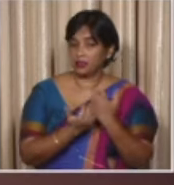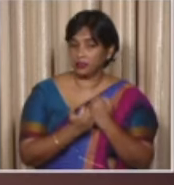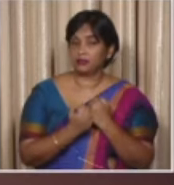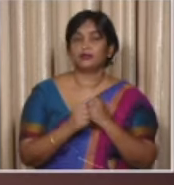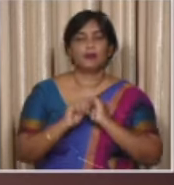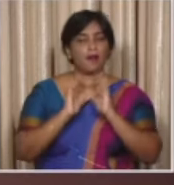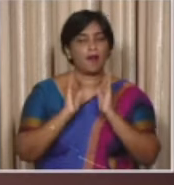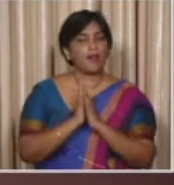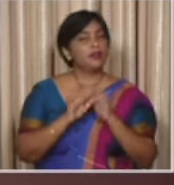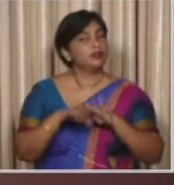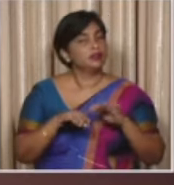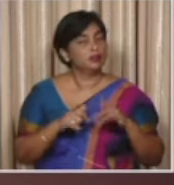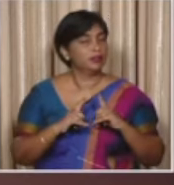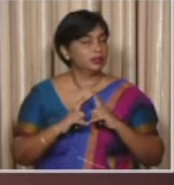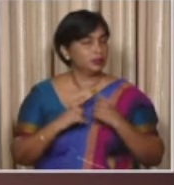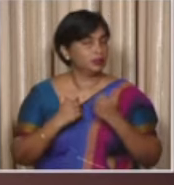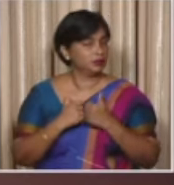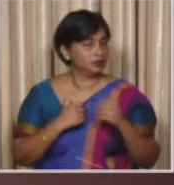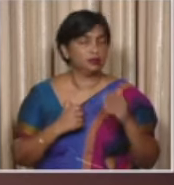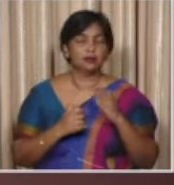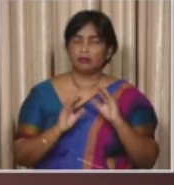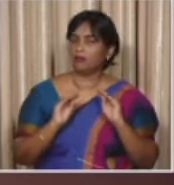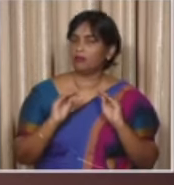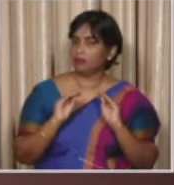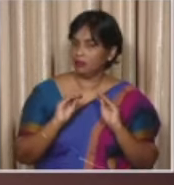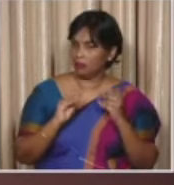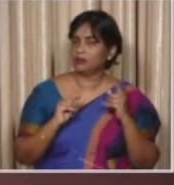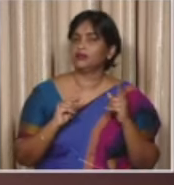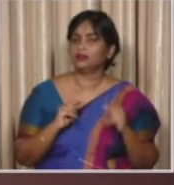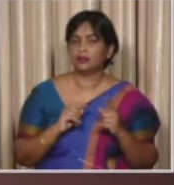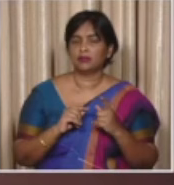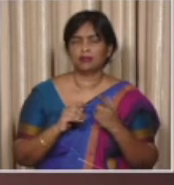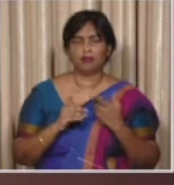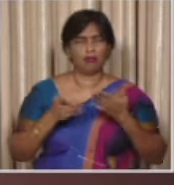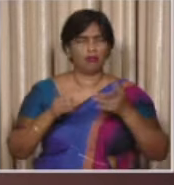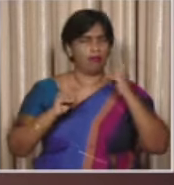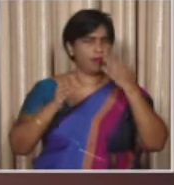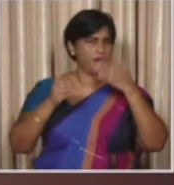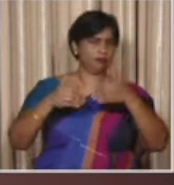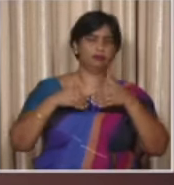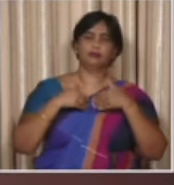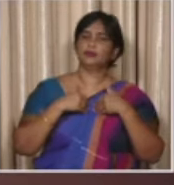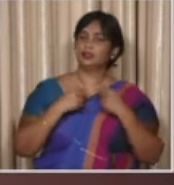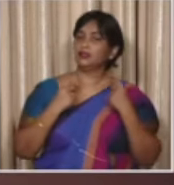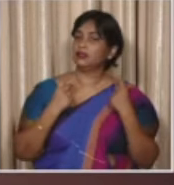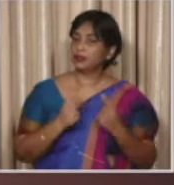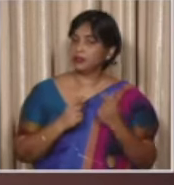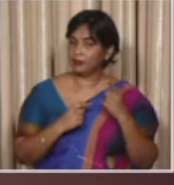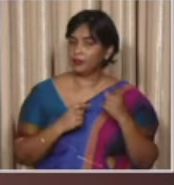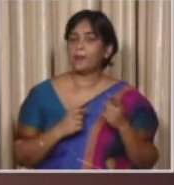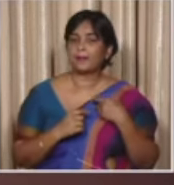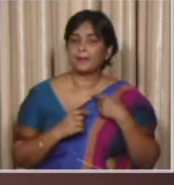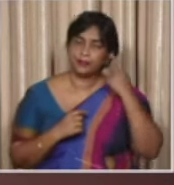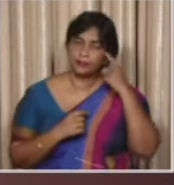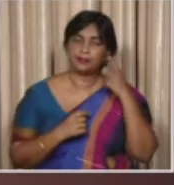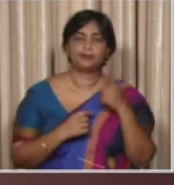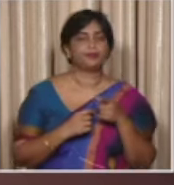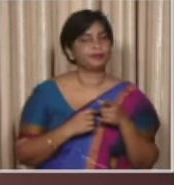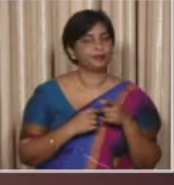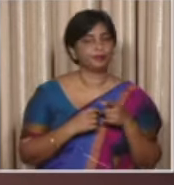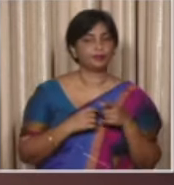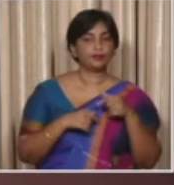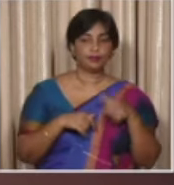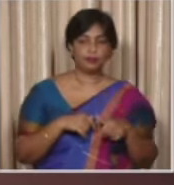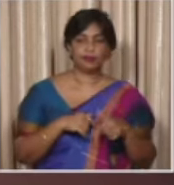නිසා මේ දරුවන්ගේ ජීවිත කාලය සැලකතු ප්‍රමාණකින් උන්ගේ ආපස්සට යනවා. ඒ නිසා ඉතා ඉක්මනින් මම හිතනවා ඔබතුමා